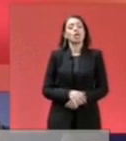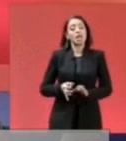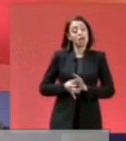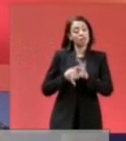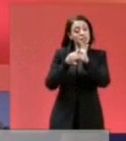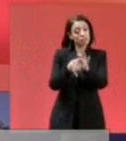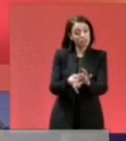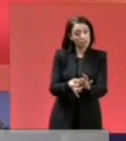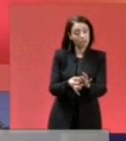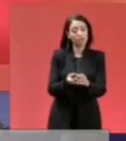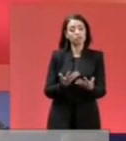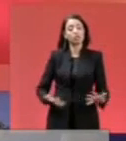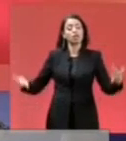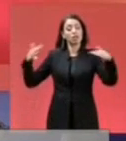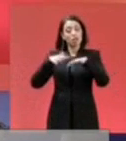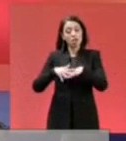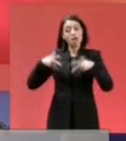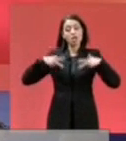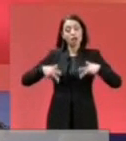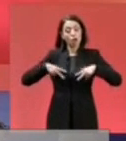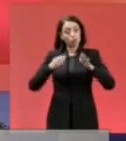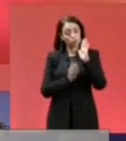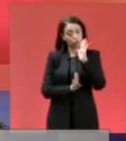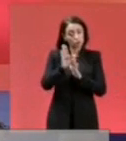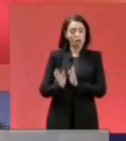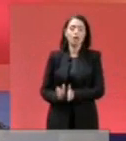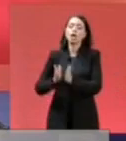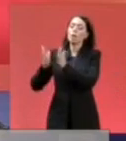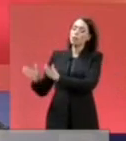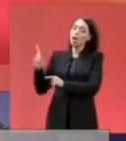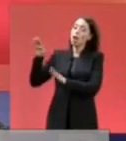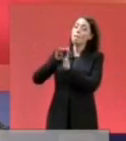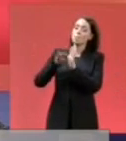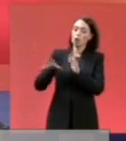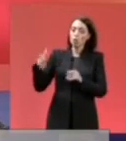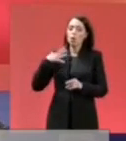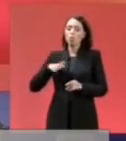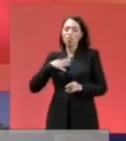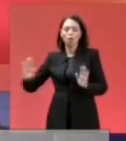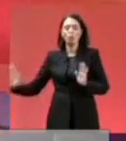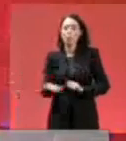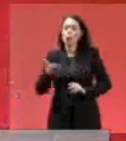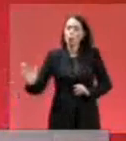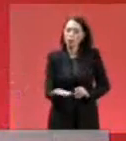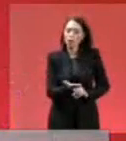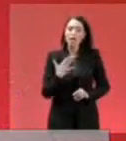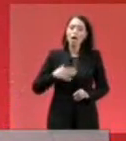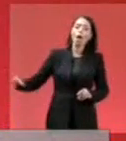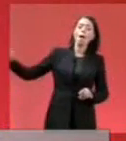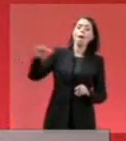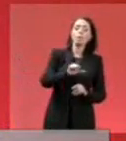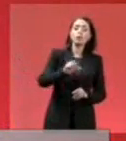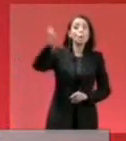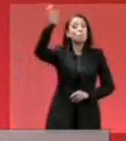να συνεχιστεί η στελέχωση του κοινωνικού κράτους και από την άλλη ένα πρόγραμμα που θέλει απολύσεις και επιστροφή